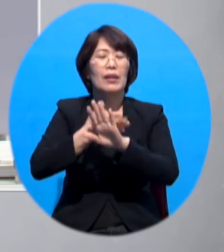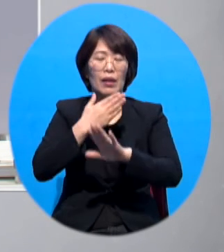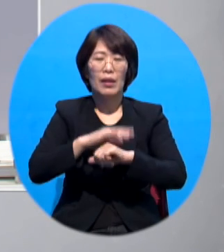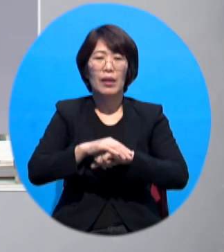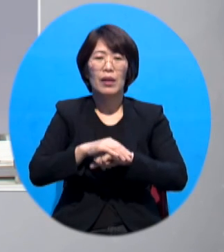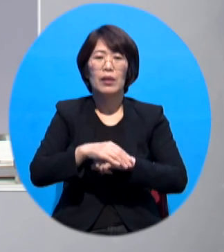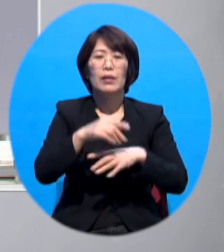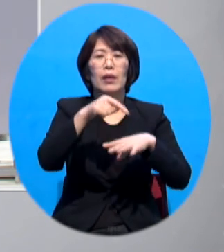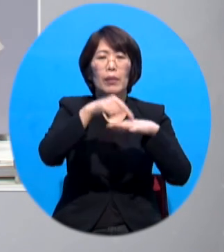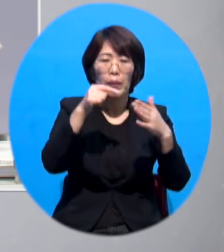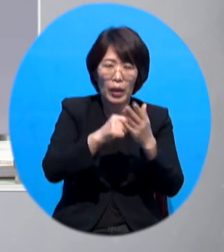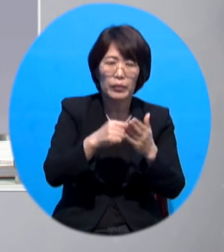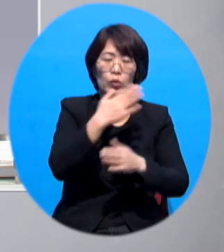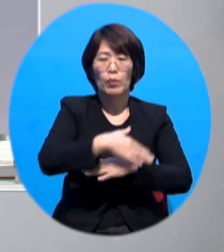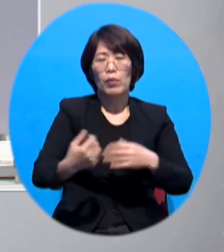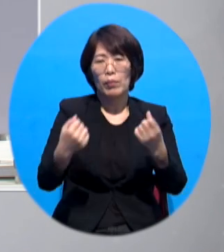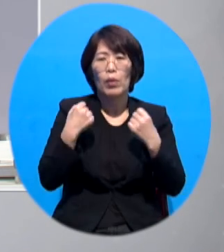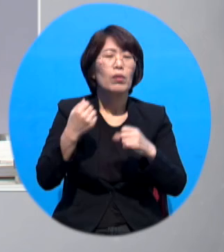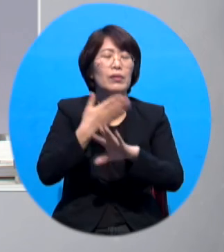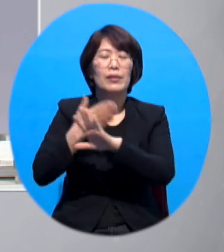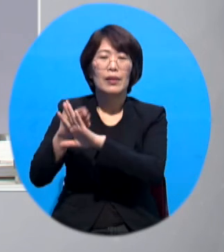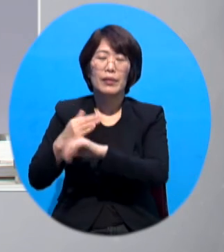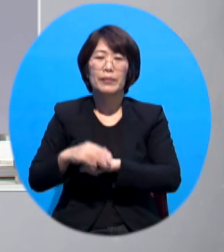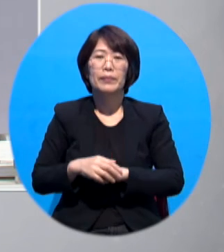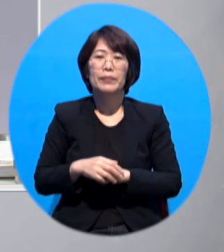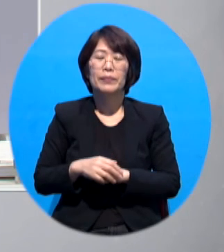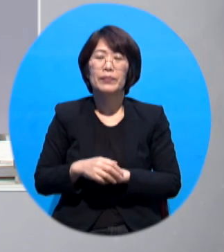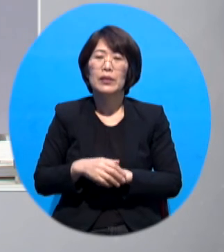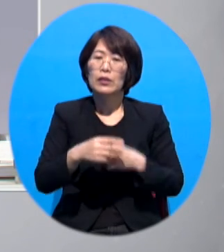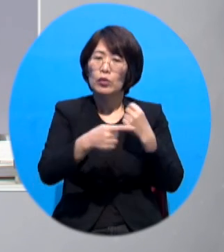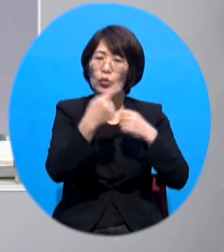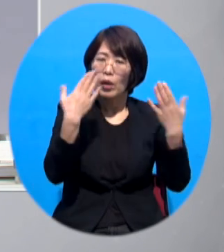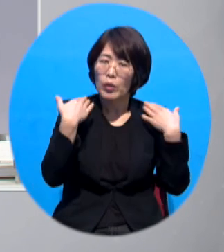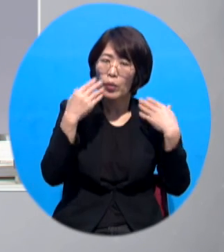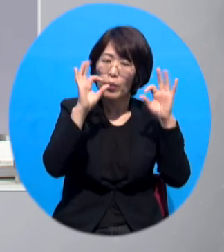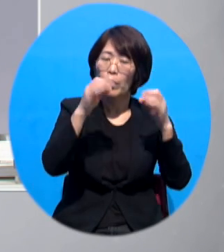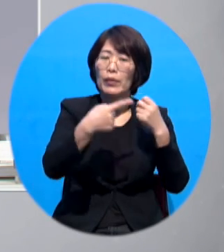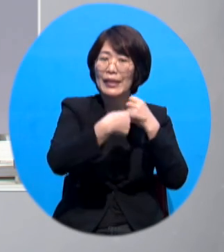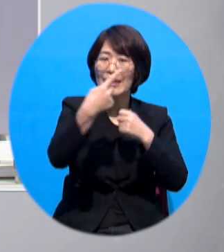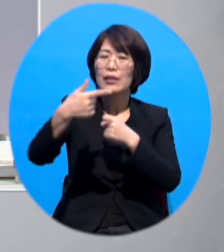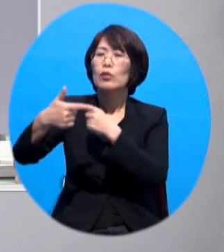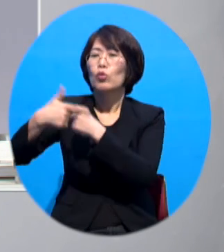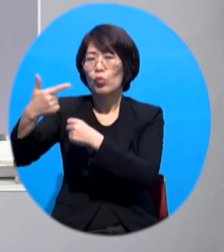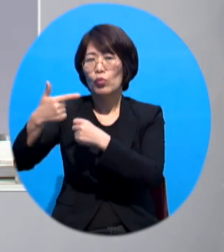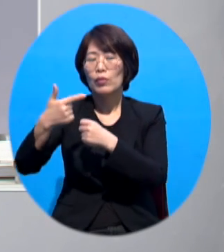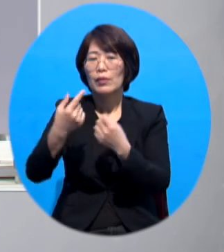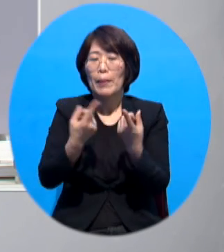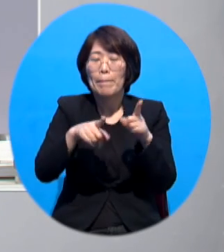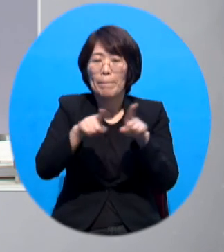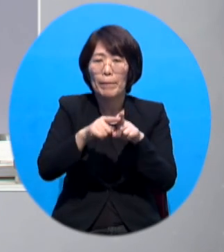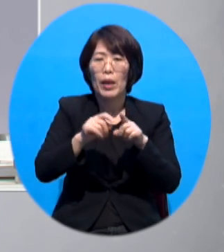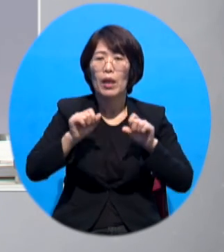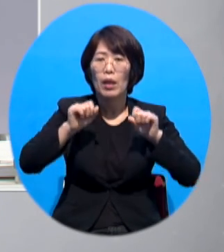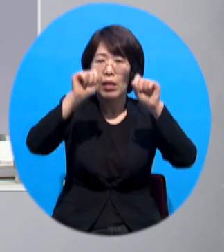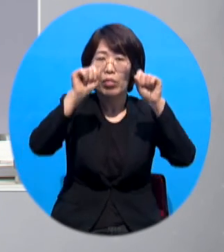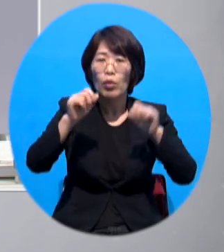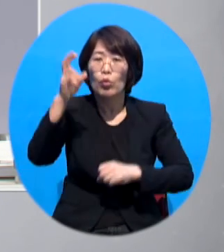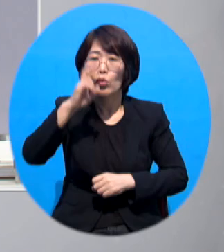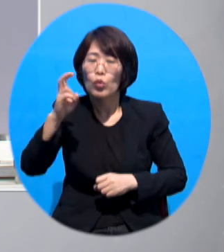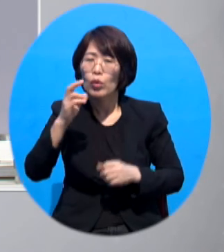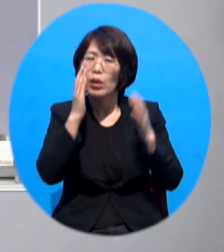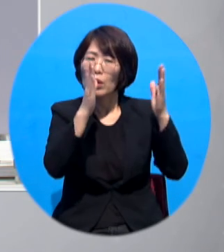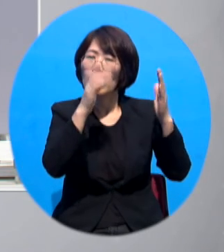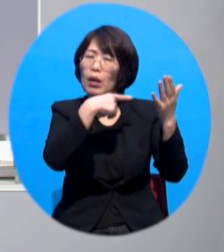정서적으로 다르고 신체적으로 다릅니다 저희가 초등학교에서 보면요 1학년과 6학년 이 함께 체육 수업을 하거나 그 음악성을 하는 것이